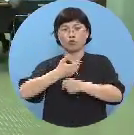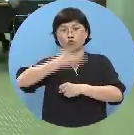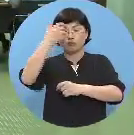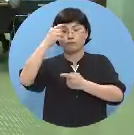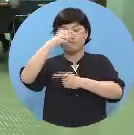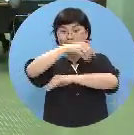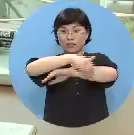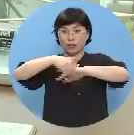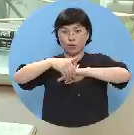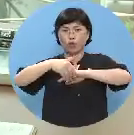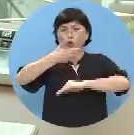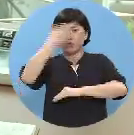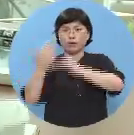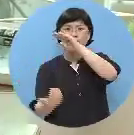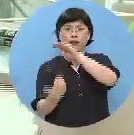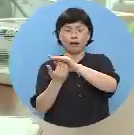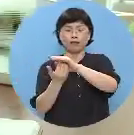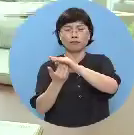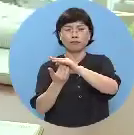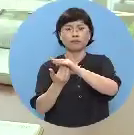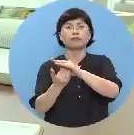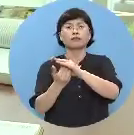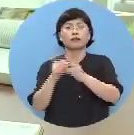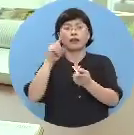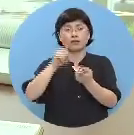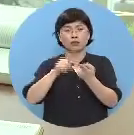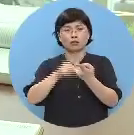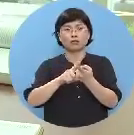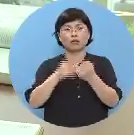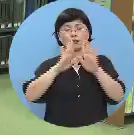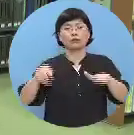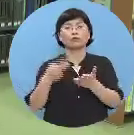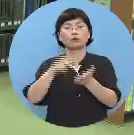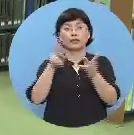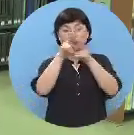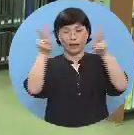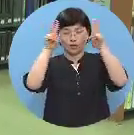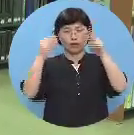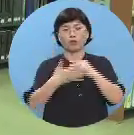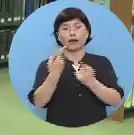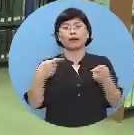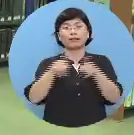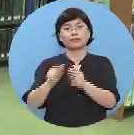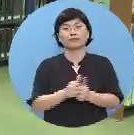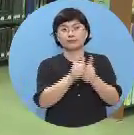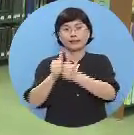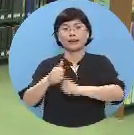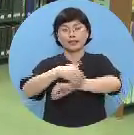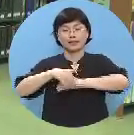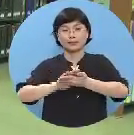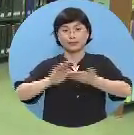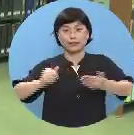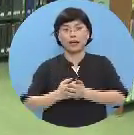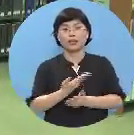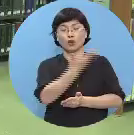꿈을 설계하고 꿈을 실현하는데 전남도립대학교가 항상 같이 하겠습니다.